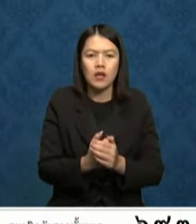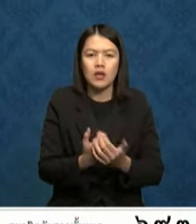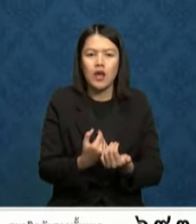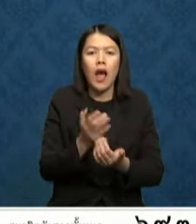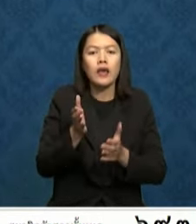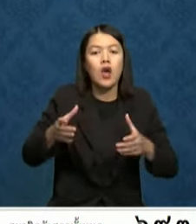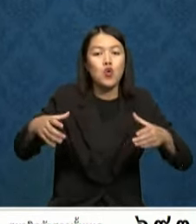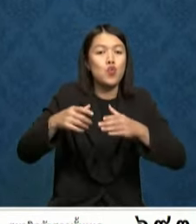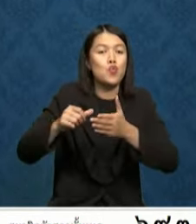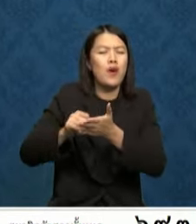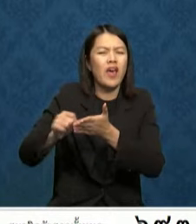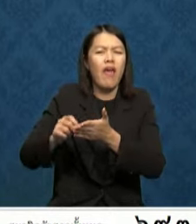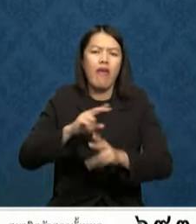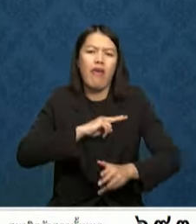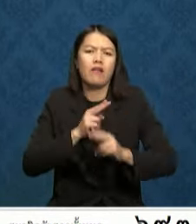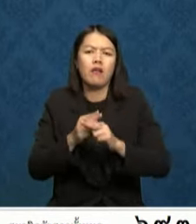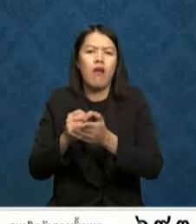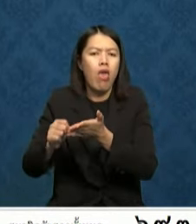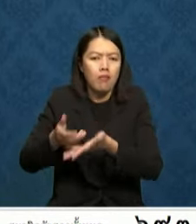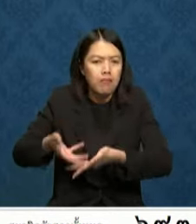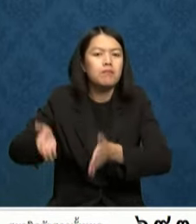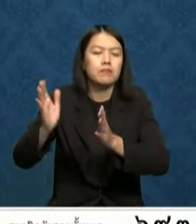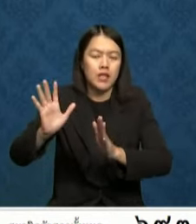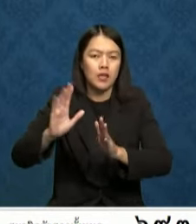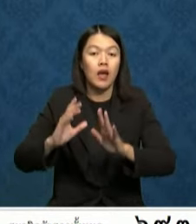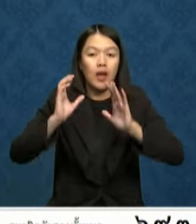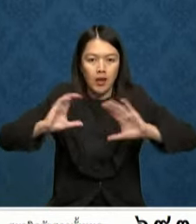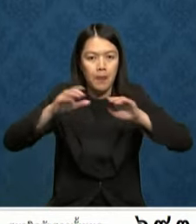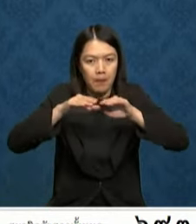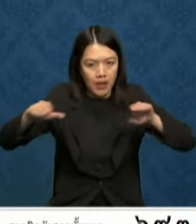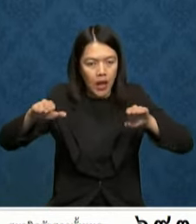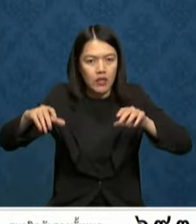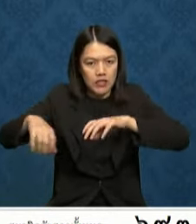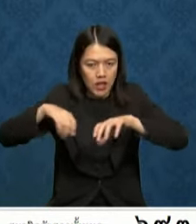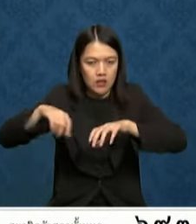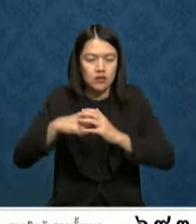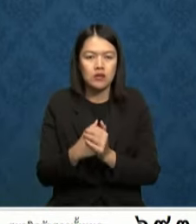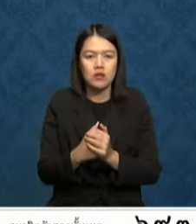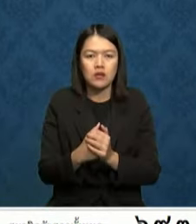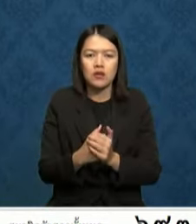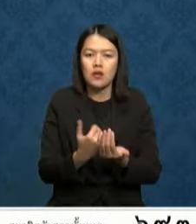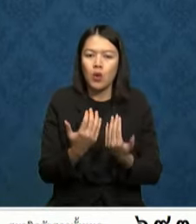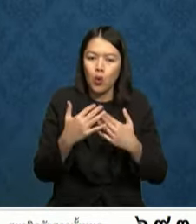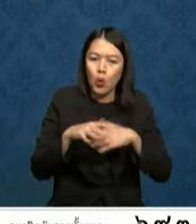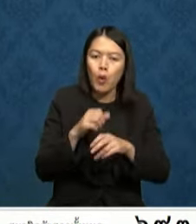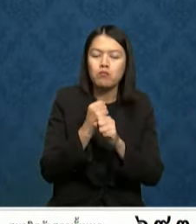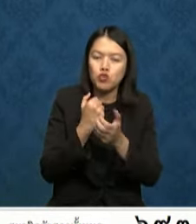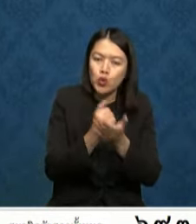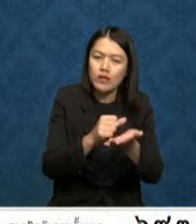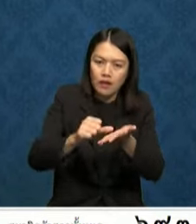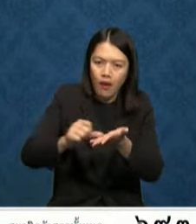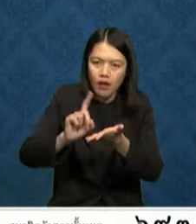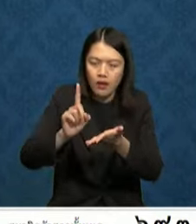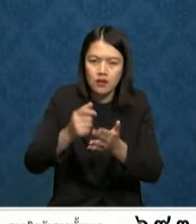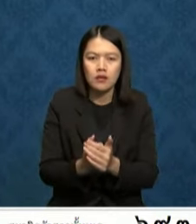ให้เขาแก้ไขโดยข้างเดียวโดยวิธีภาครัฐไม่ได้เพราะฉะนั้นรัฐจะต้องมีมาตรการด้วยนะครับว่าเราจะเข้าไปเป็นหนึ่งในผู้แก้ไขอย่างไร